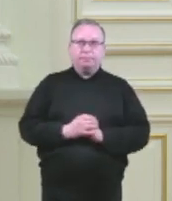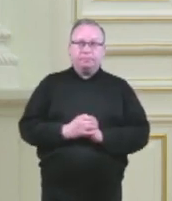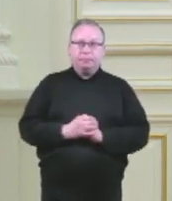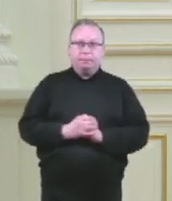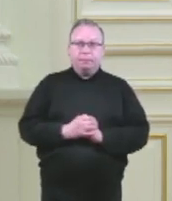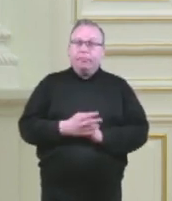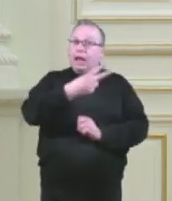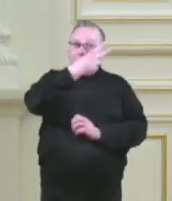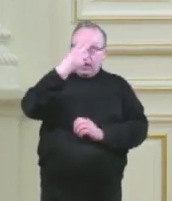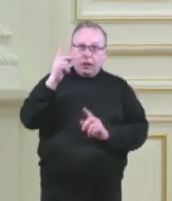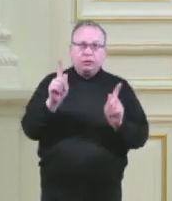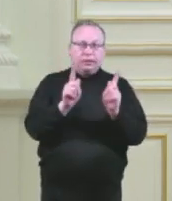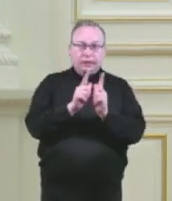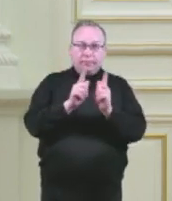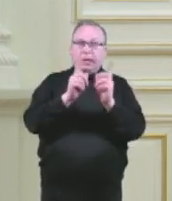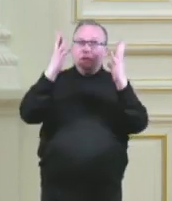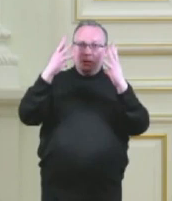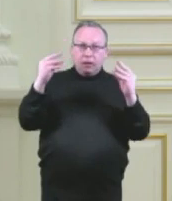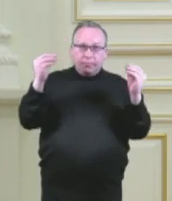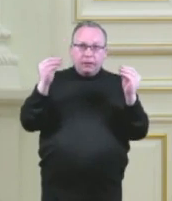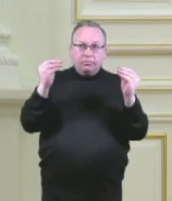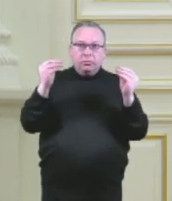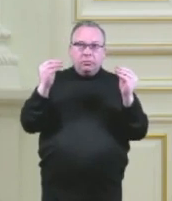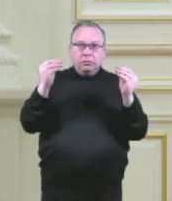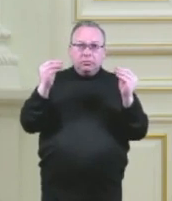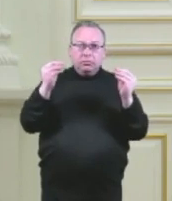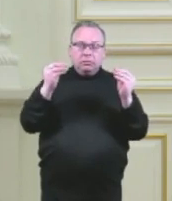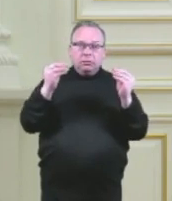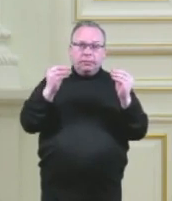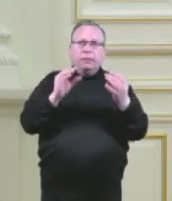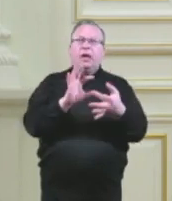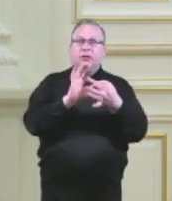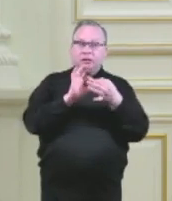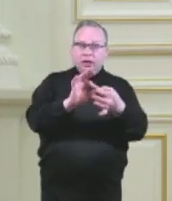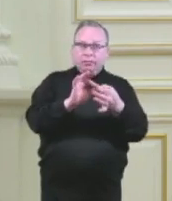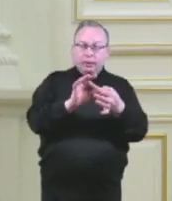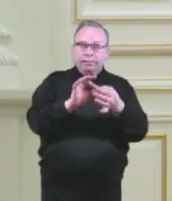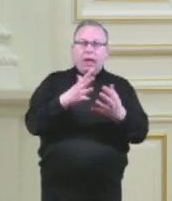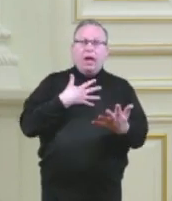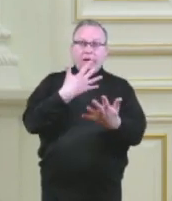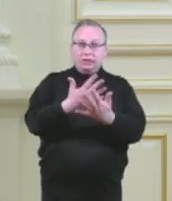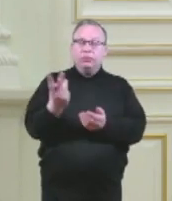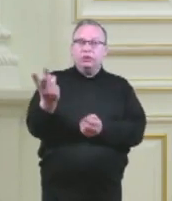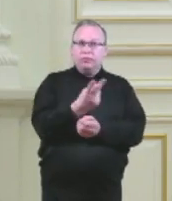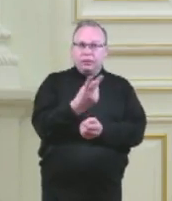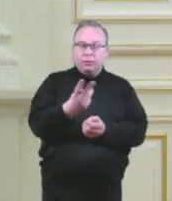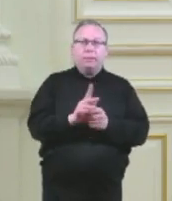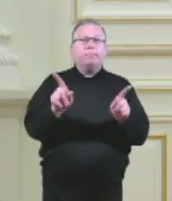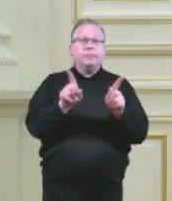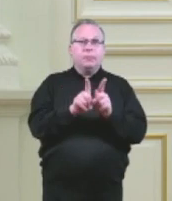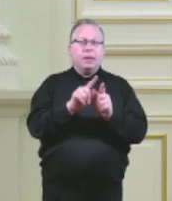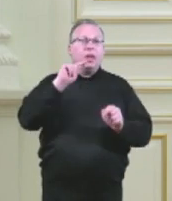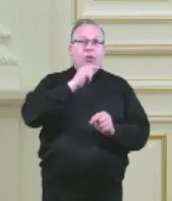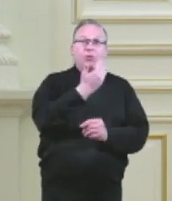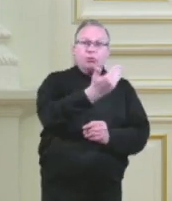Lietuva ir Niderlandus sieja draugiški ir aktyvus dvišaliai ryšiai. Tiek ekonomikos,